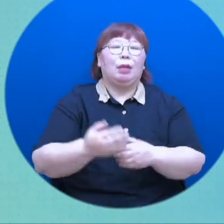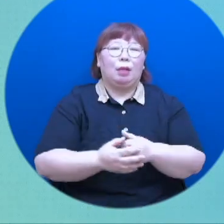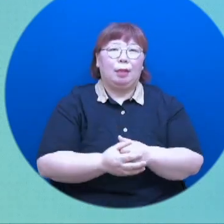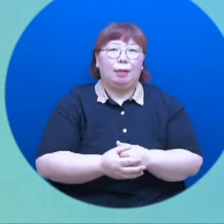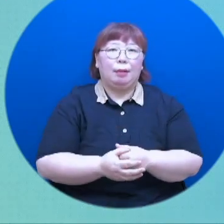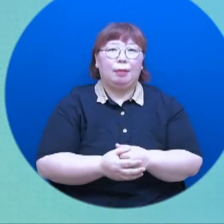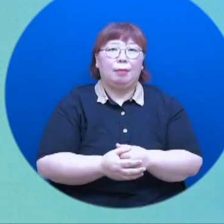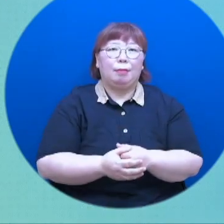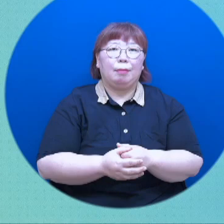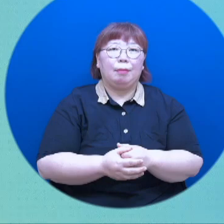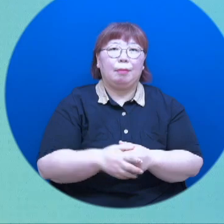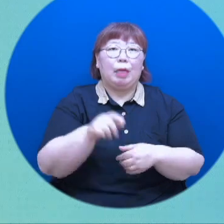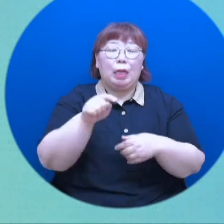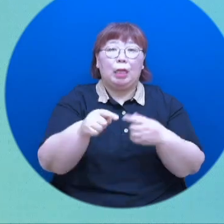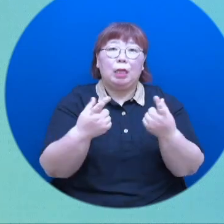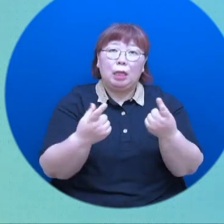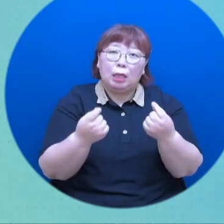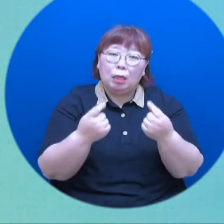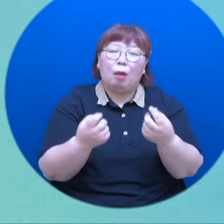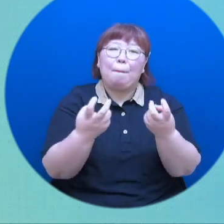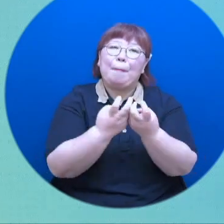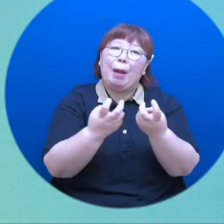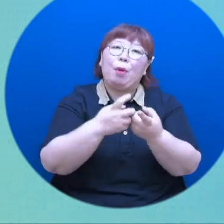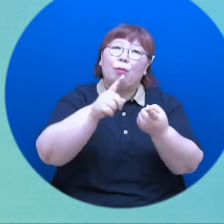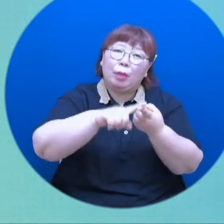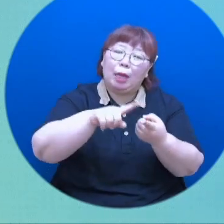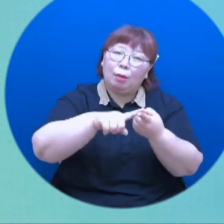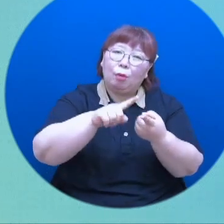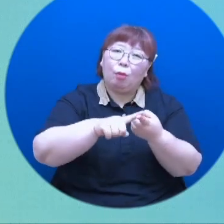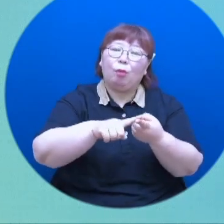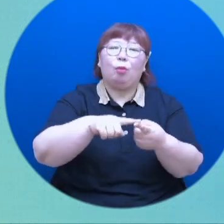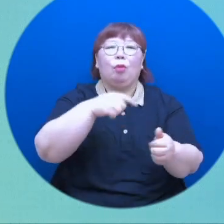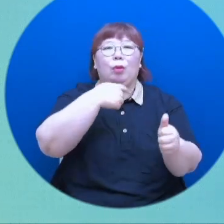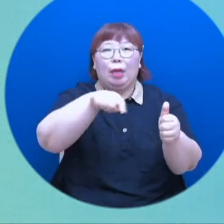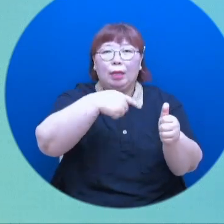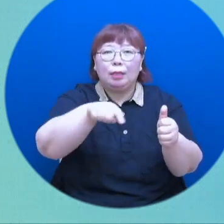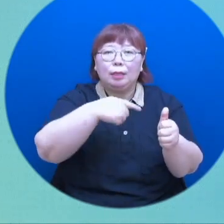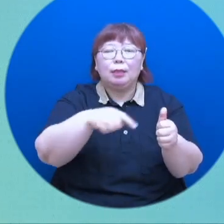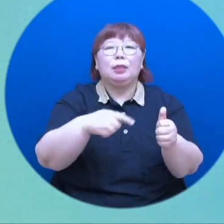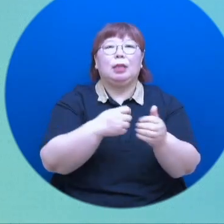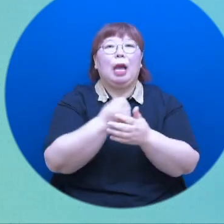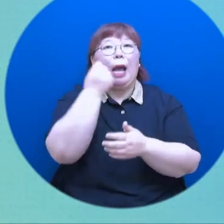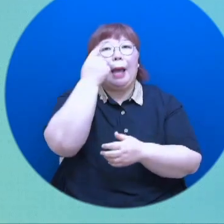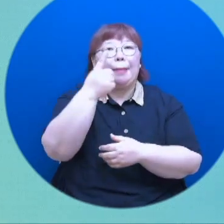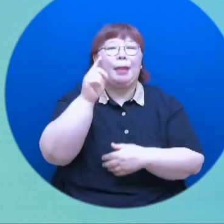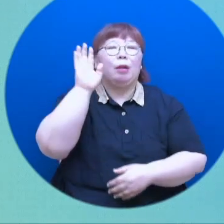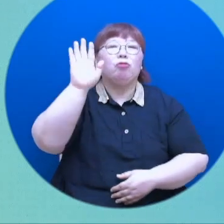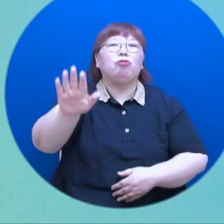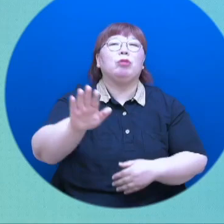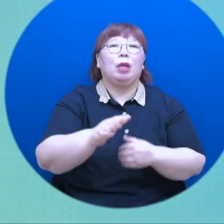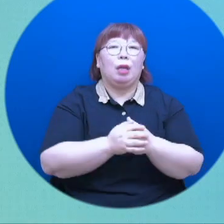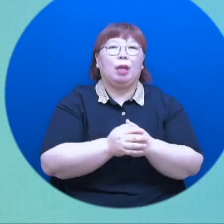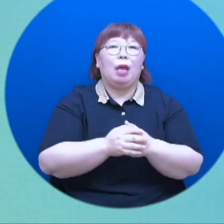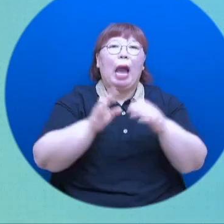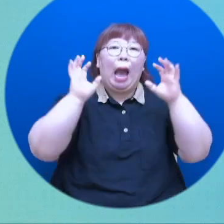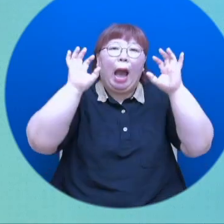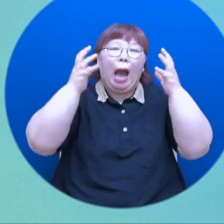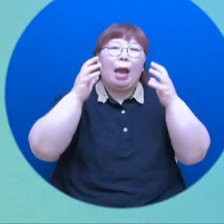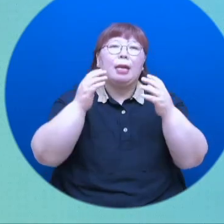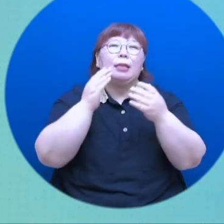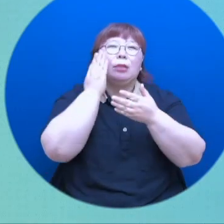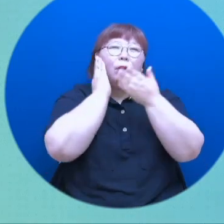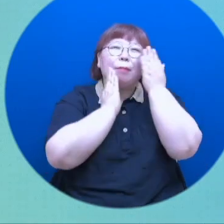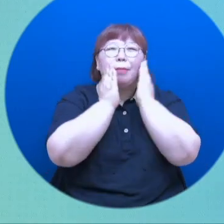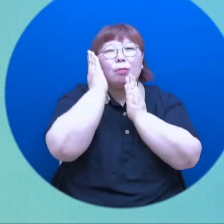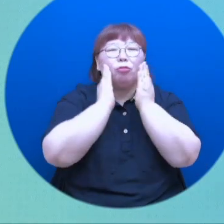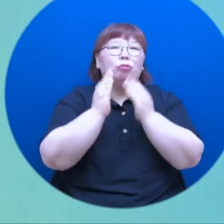그래서 요런 방법대로 이것을 쓰세요 하고 가르쳐 주었더니 한 달 만에 어린아이의 피부가 같이 깨끗이